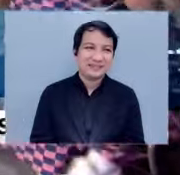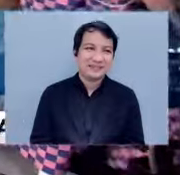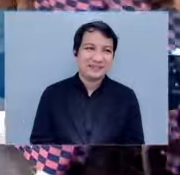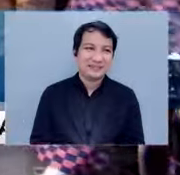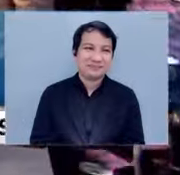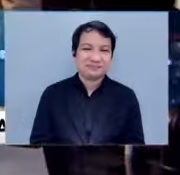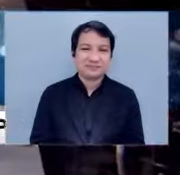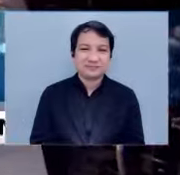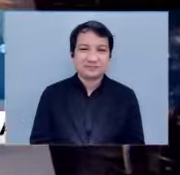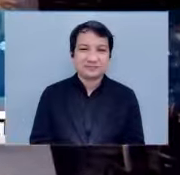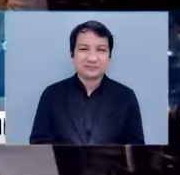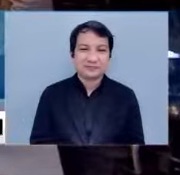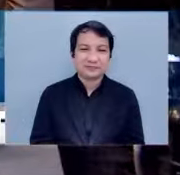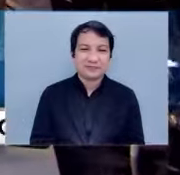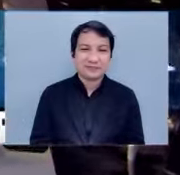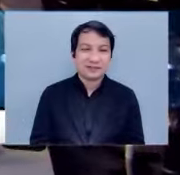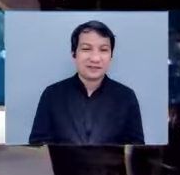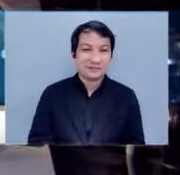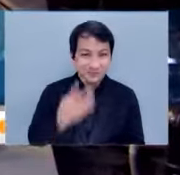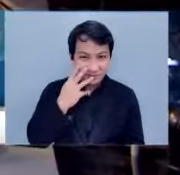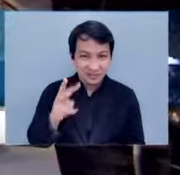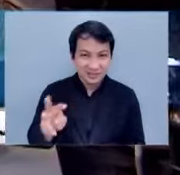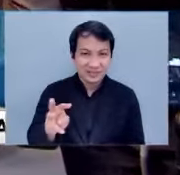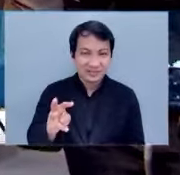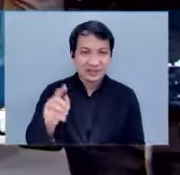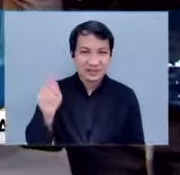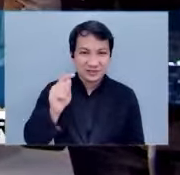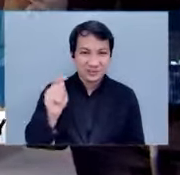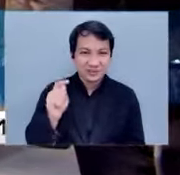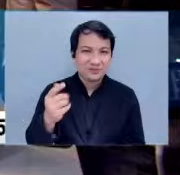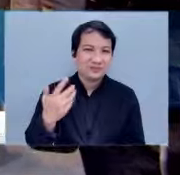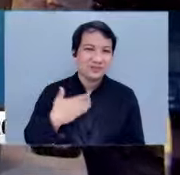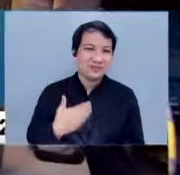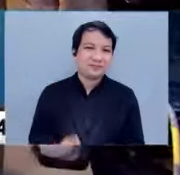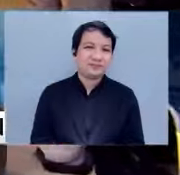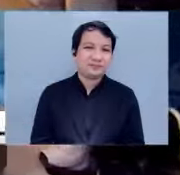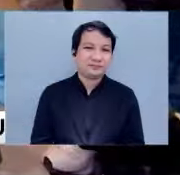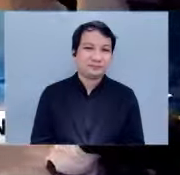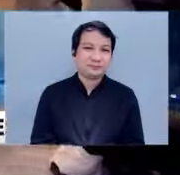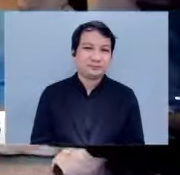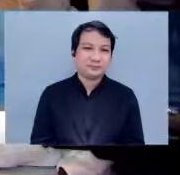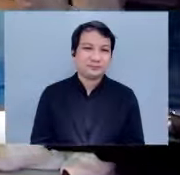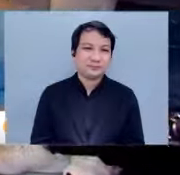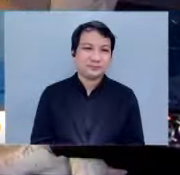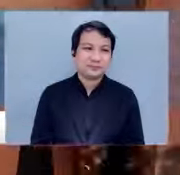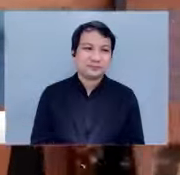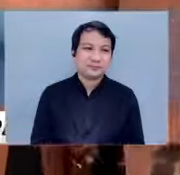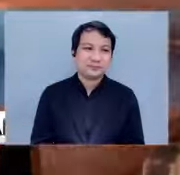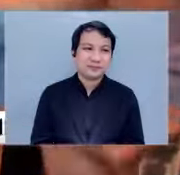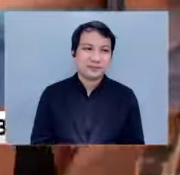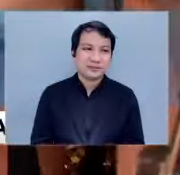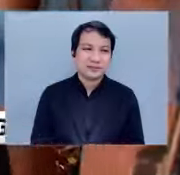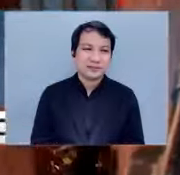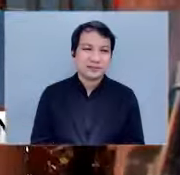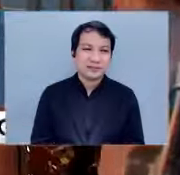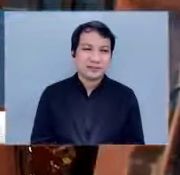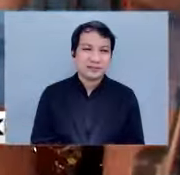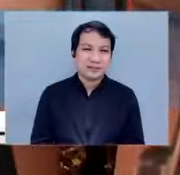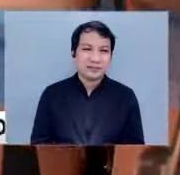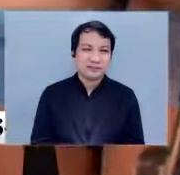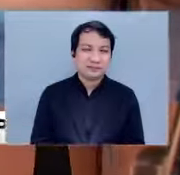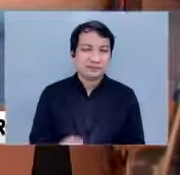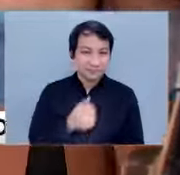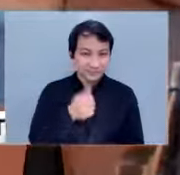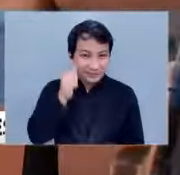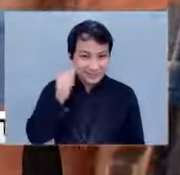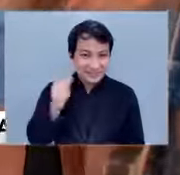Panoorin nyo na lang sa YouTube. Nandun yan. Ang saya. Pwede ko parang itanong si Andrew. Si Andrew kasi kaklase ng anak ko eh. Oo,